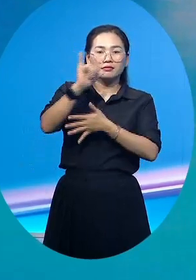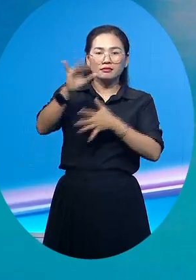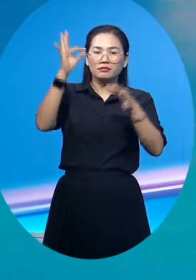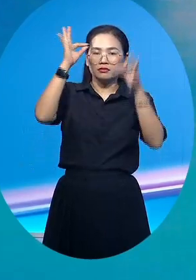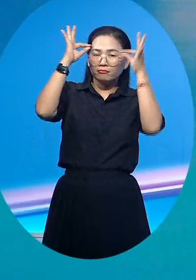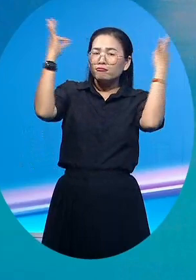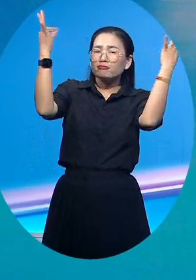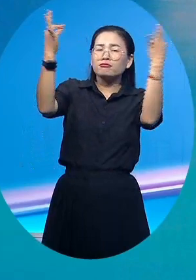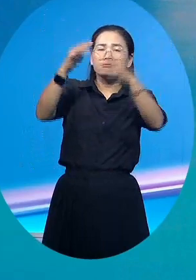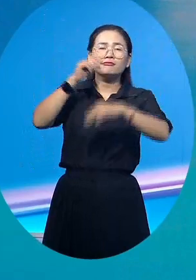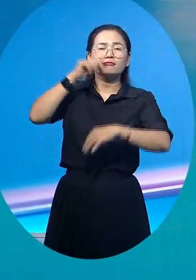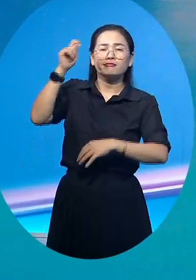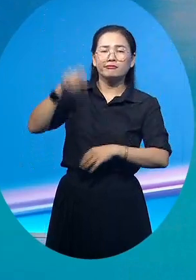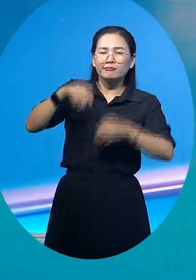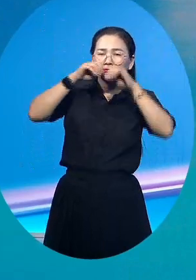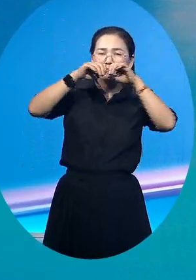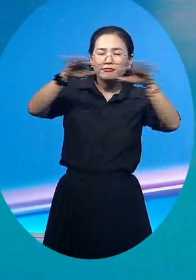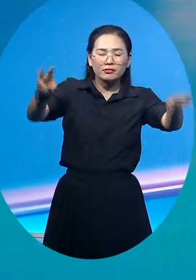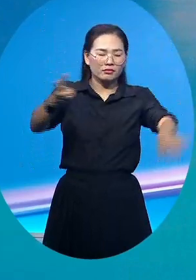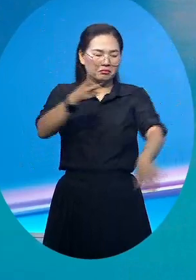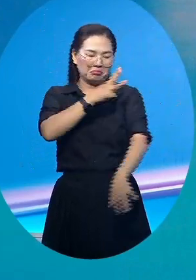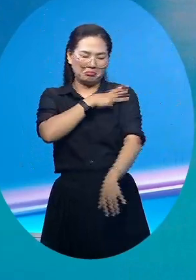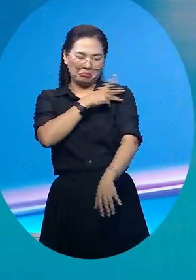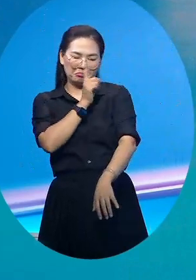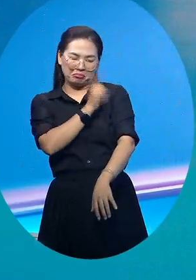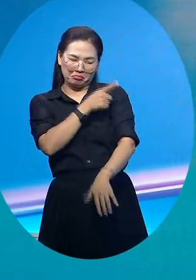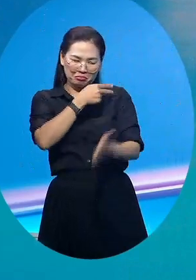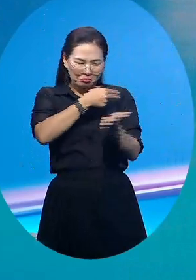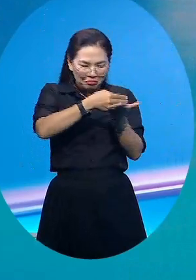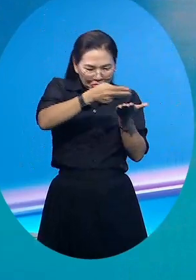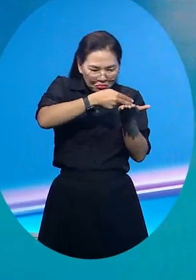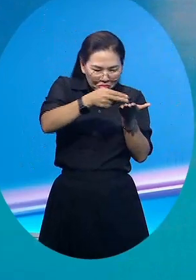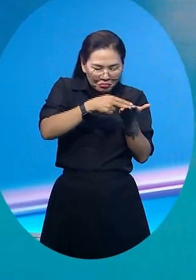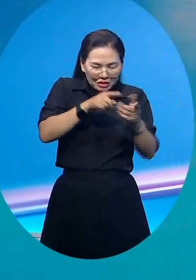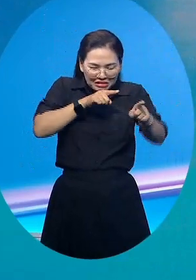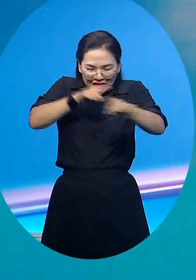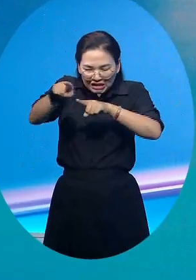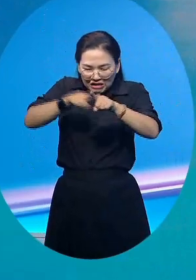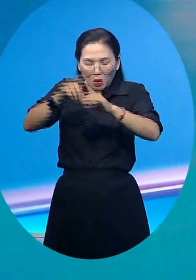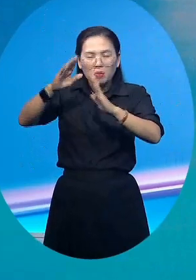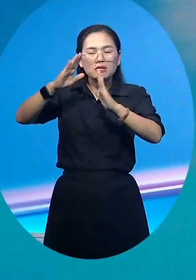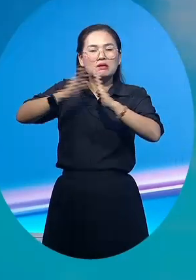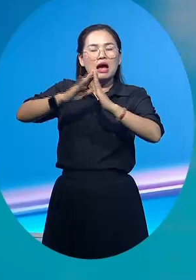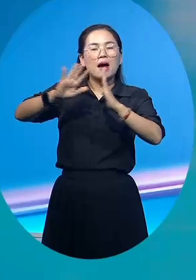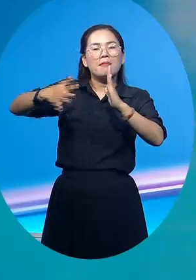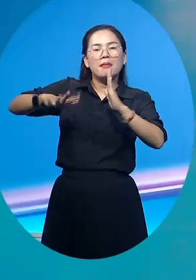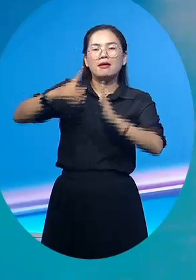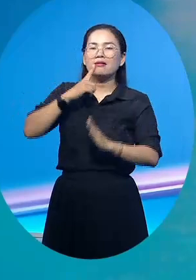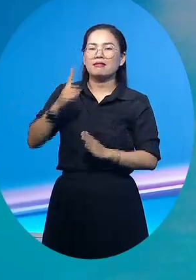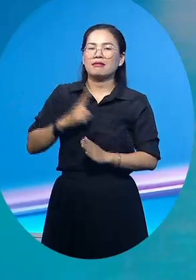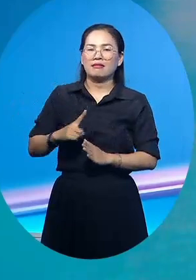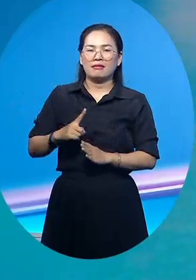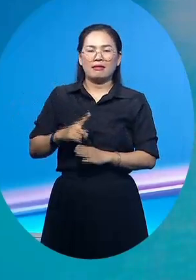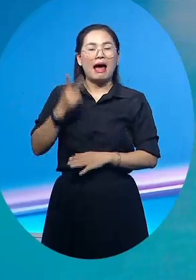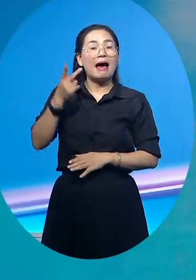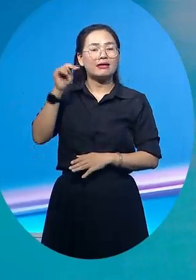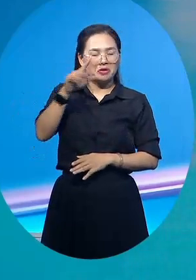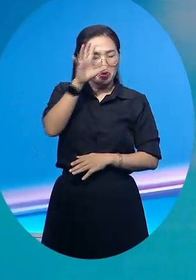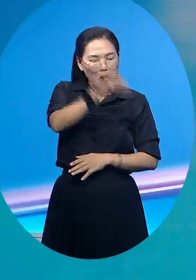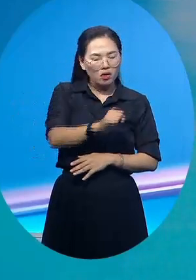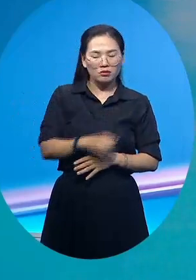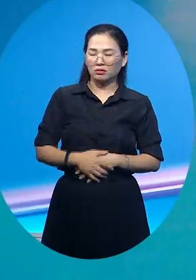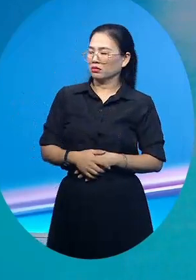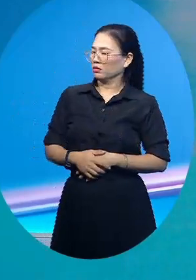volumeki cho biết Nga đang lên kế hoạch thực hiện một cuộc tấn công khủng bố tại nhà máy điện hạt nhân saborisia tuy nhiên